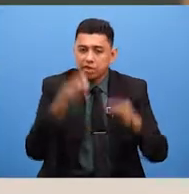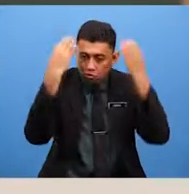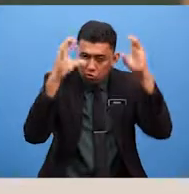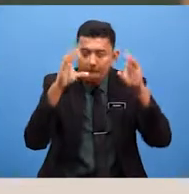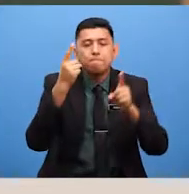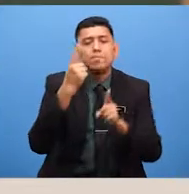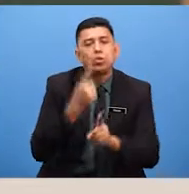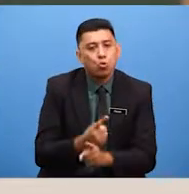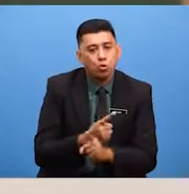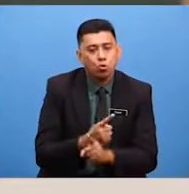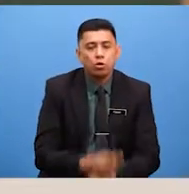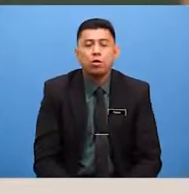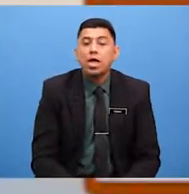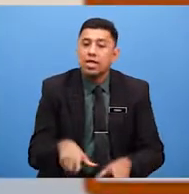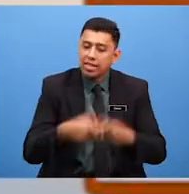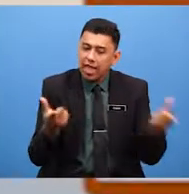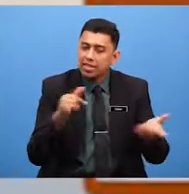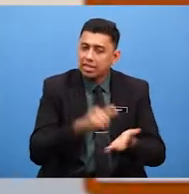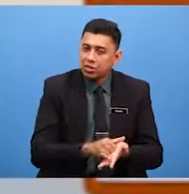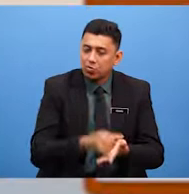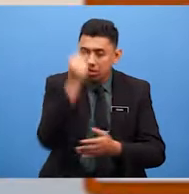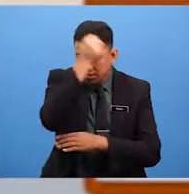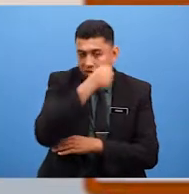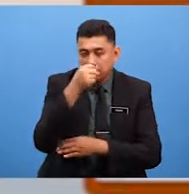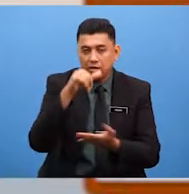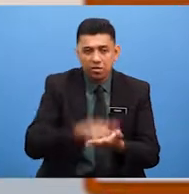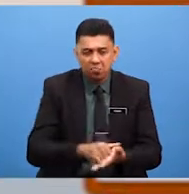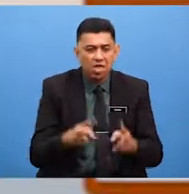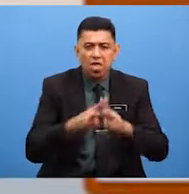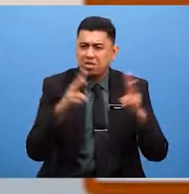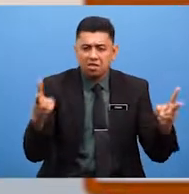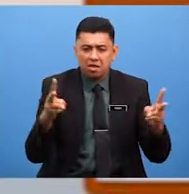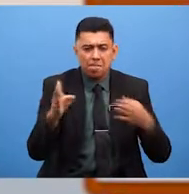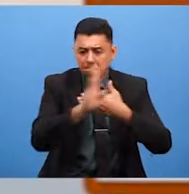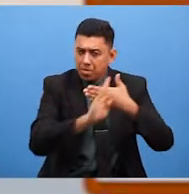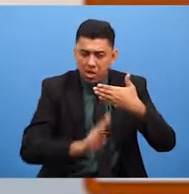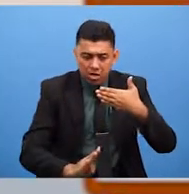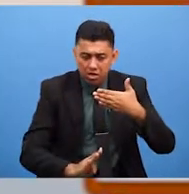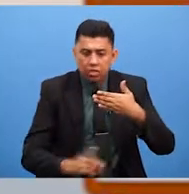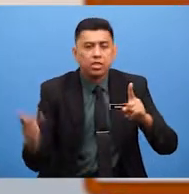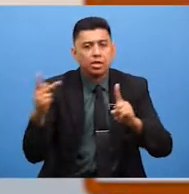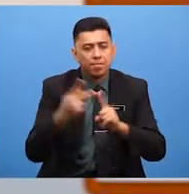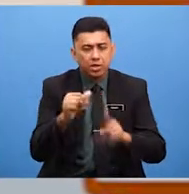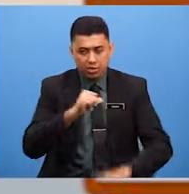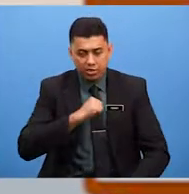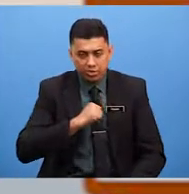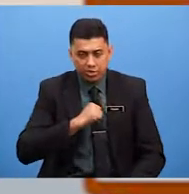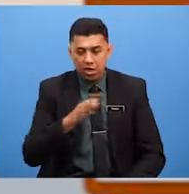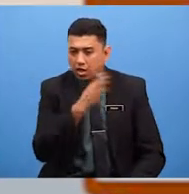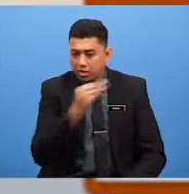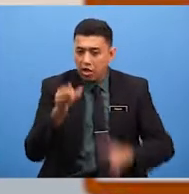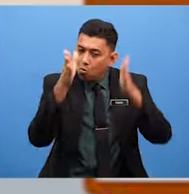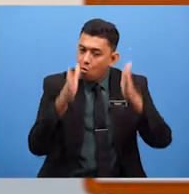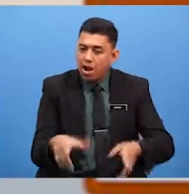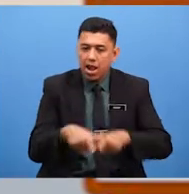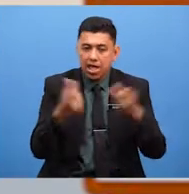Betul, Alex. Selain itu, sikap itu adalah sangat berbahaya kepada diri kita dan orang